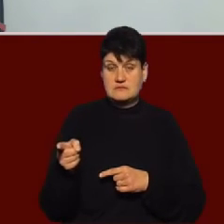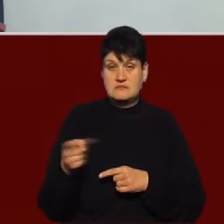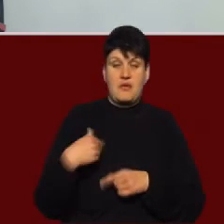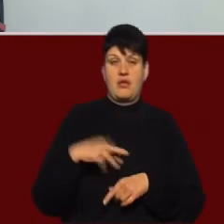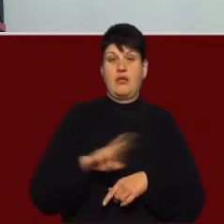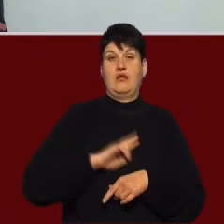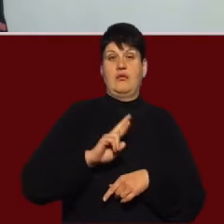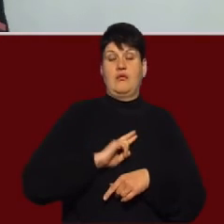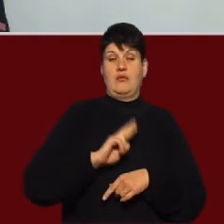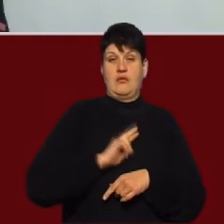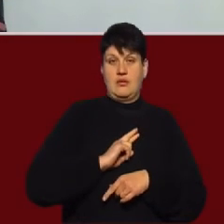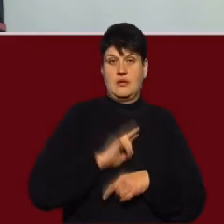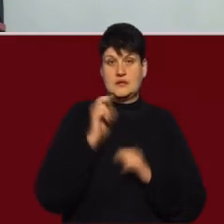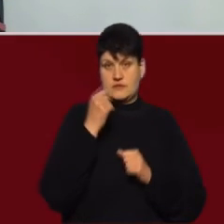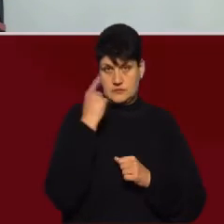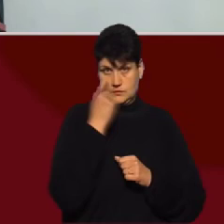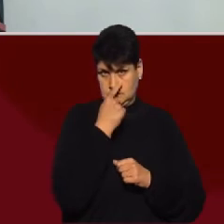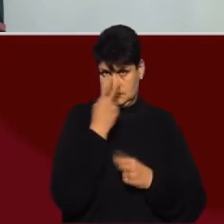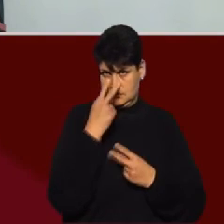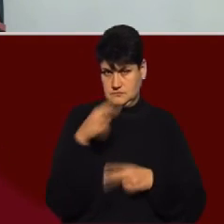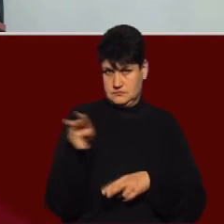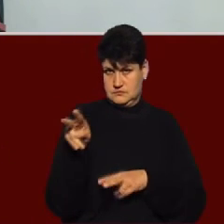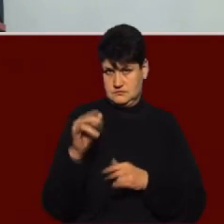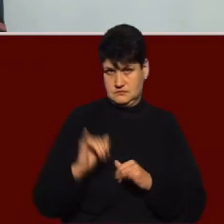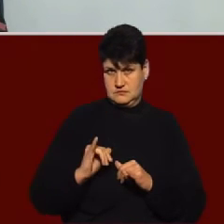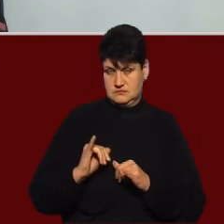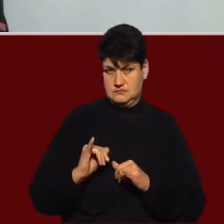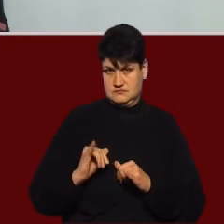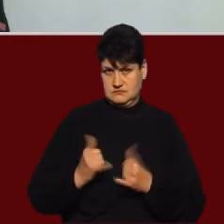можна проявити нетолерантність. Звичайно, чи дискримінацію? Так. Тобто це